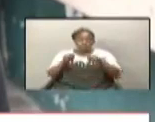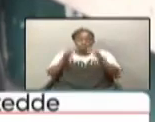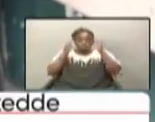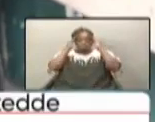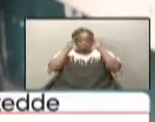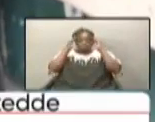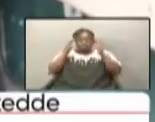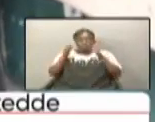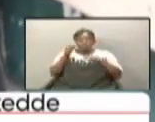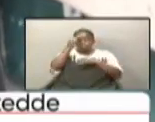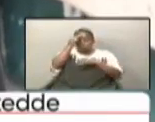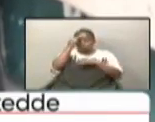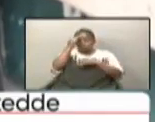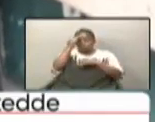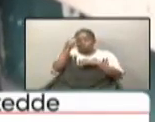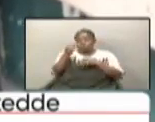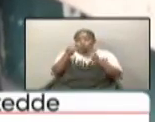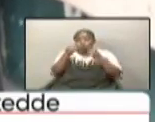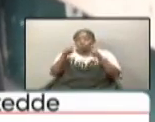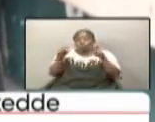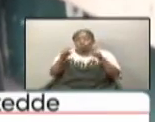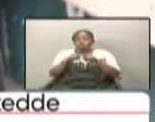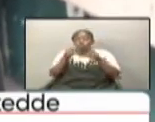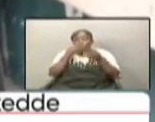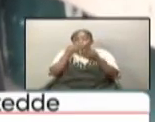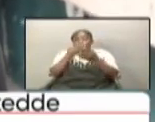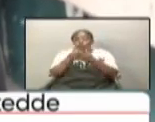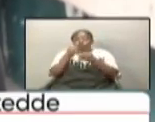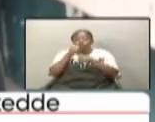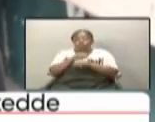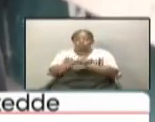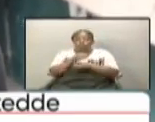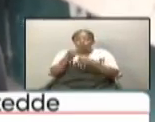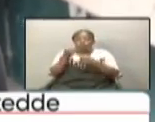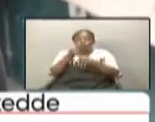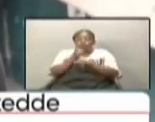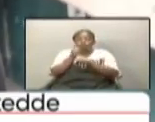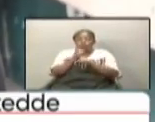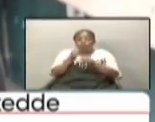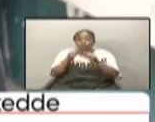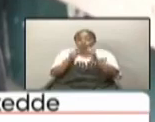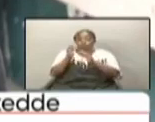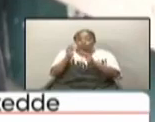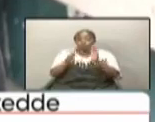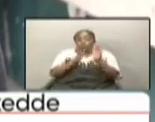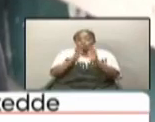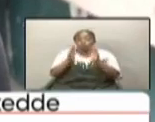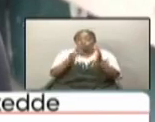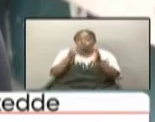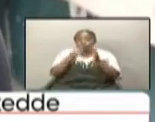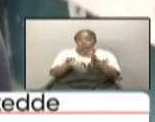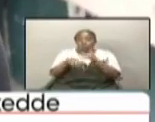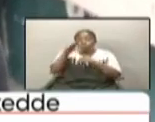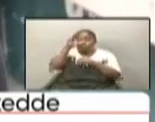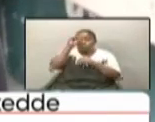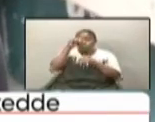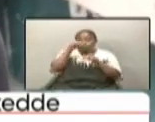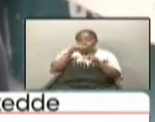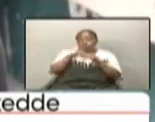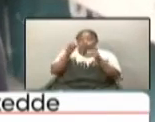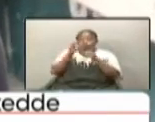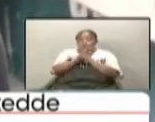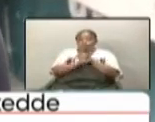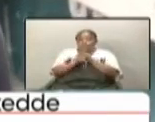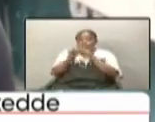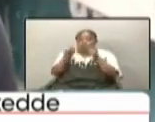Wabula tufunye n'abakulu okuva mu masomero amalungi n'okuva mu kitongole ekiteekateeka ebyensoma mu ggwanga era ne minisitule